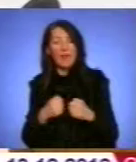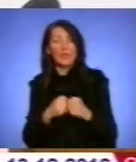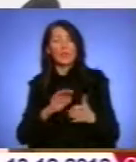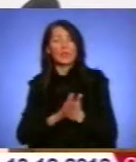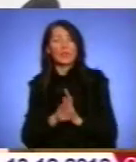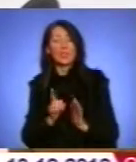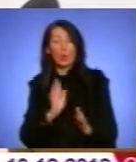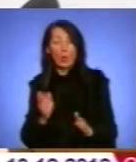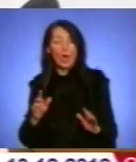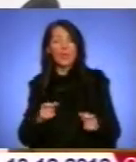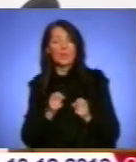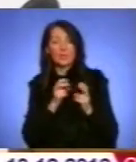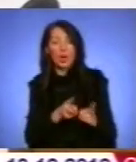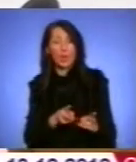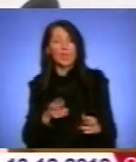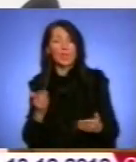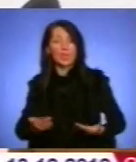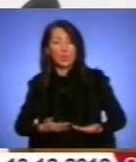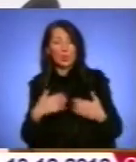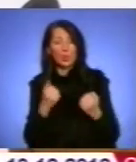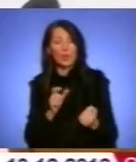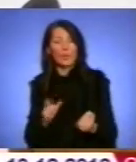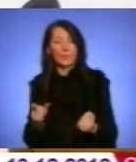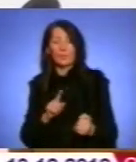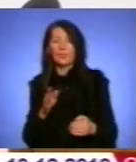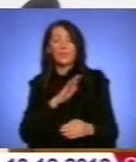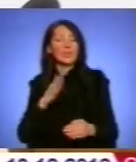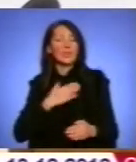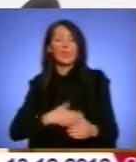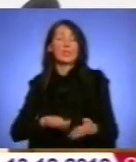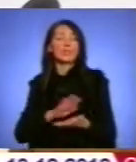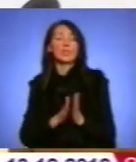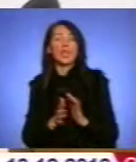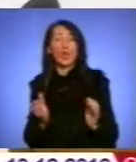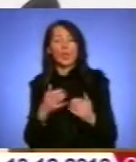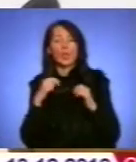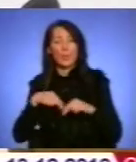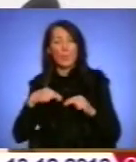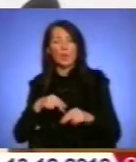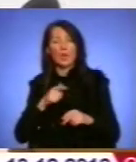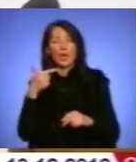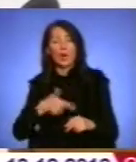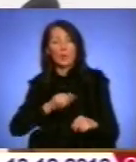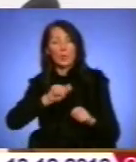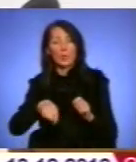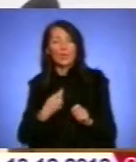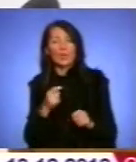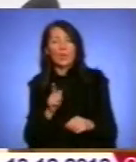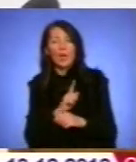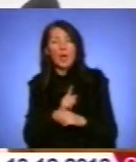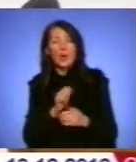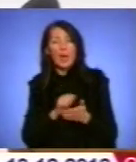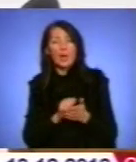та здоров'ю працівників. За незадовільний стан охорони праці, грубі порушення нормативних актів з охорони праці, притягнуто